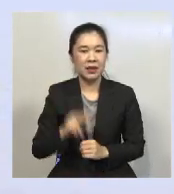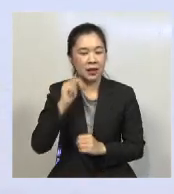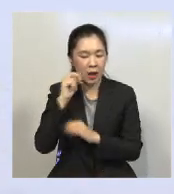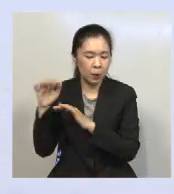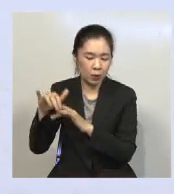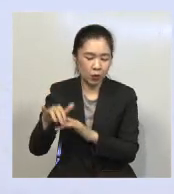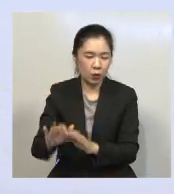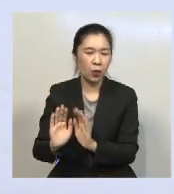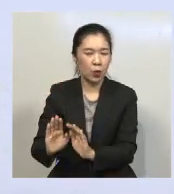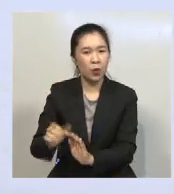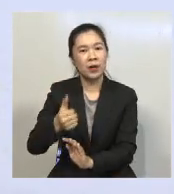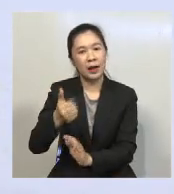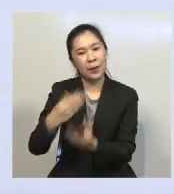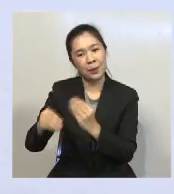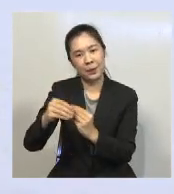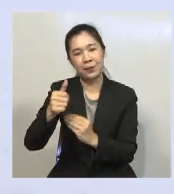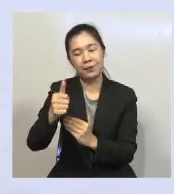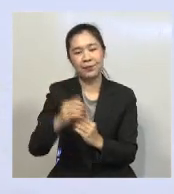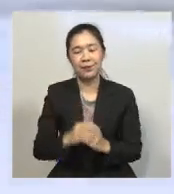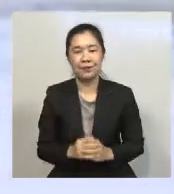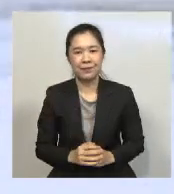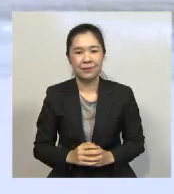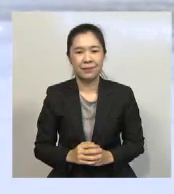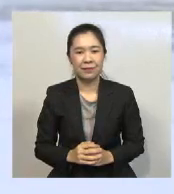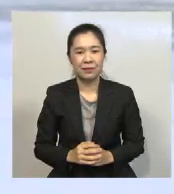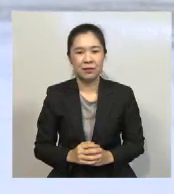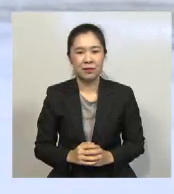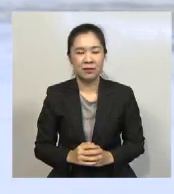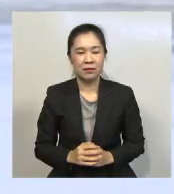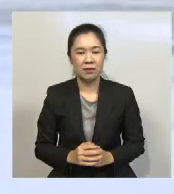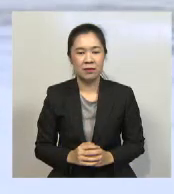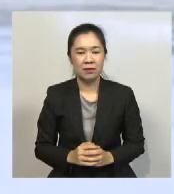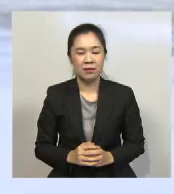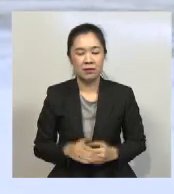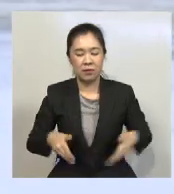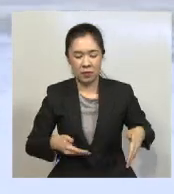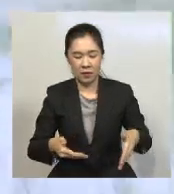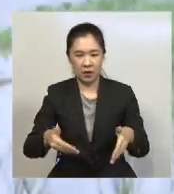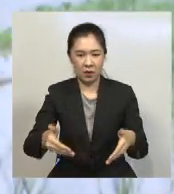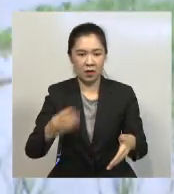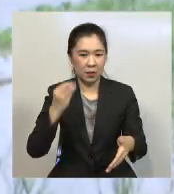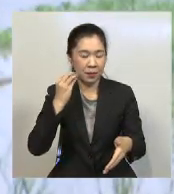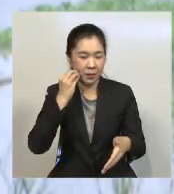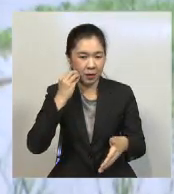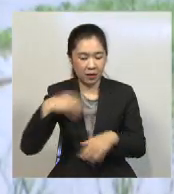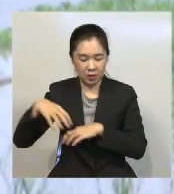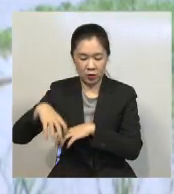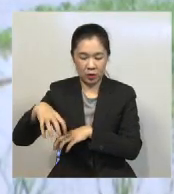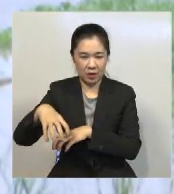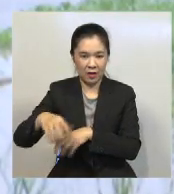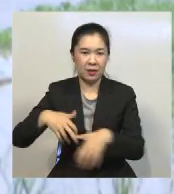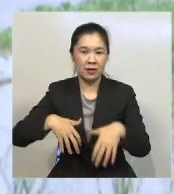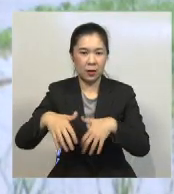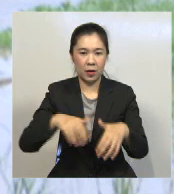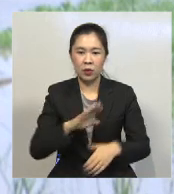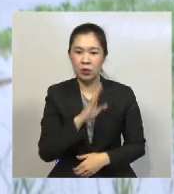เยอะนะครับ ได้อีกเยอะเลยแล้วอย่างพื้นที่ที่อยู่ริมตลิ่งของนครสวรรค์เองอะค่ะแล้วได้มีการเหมือนไปพูดคุยกับชาวบ้านไหมคะหาก